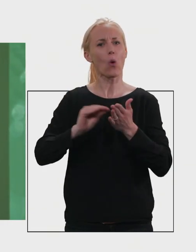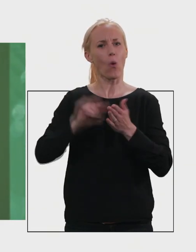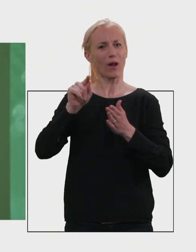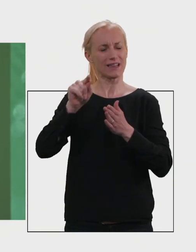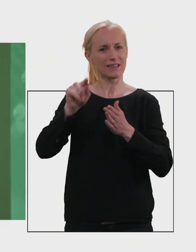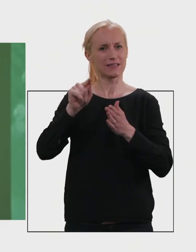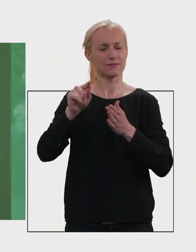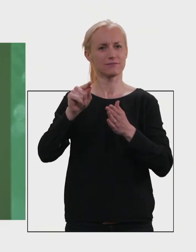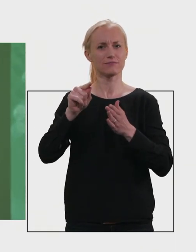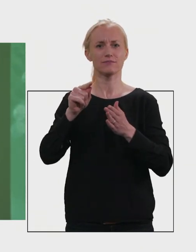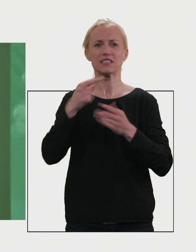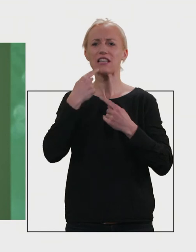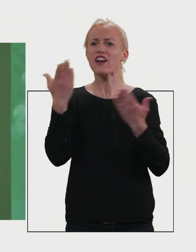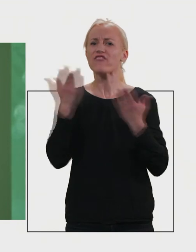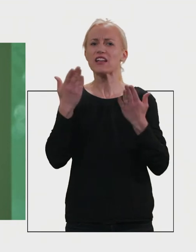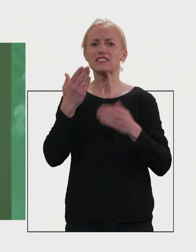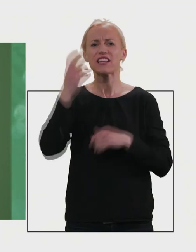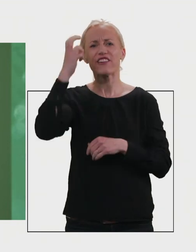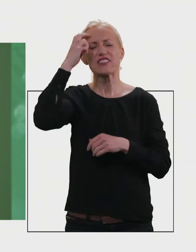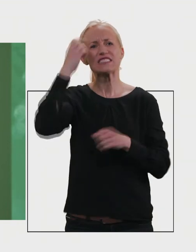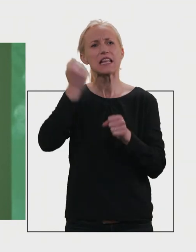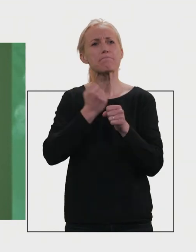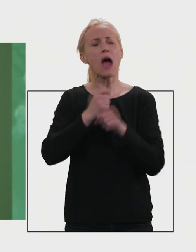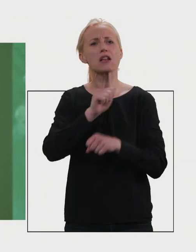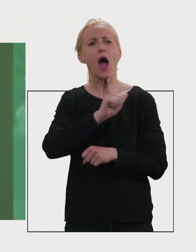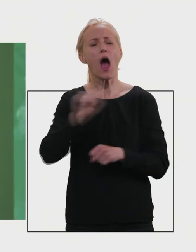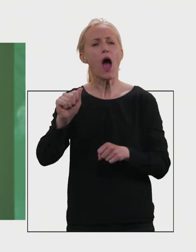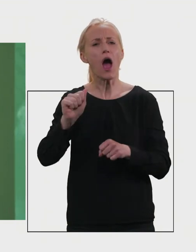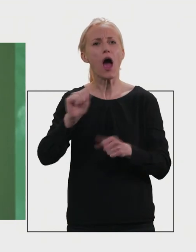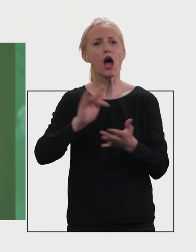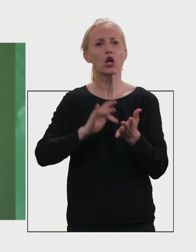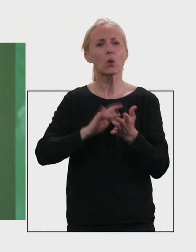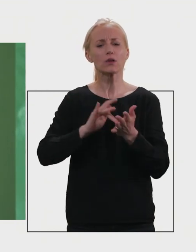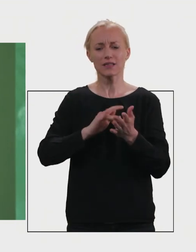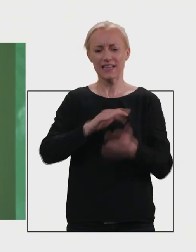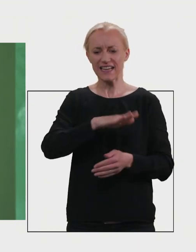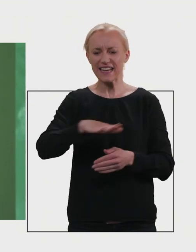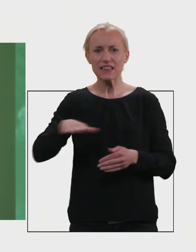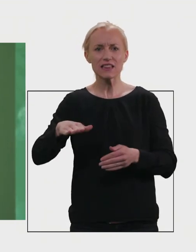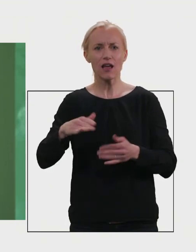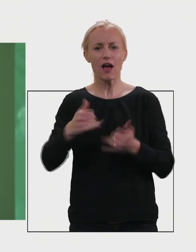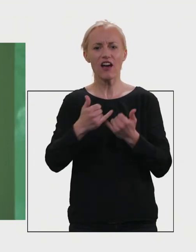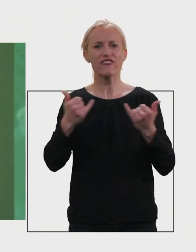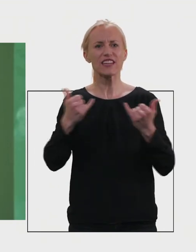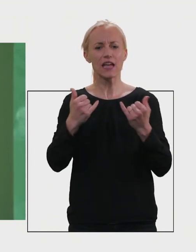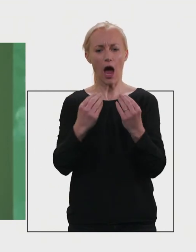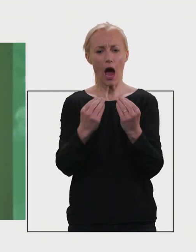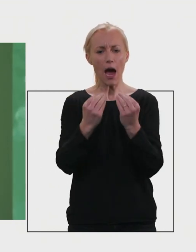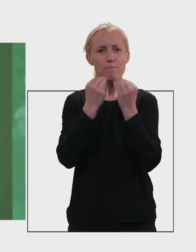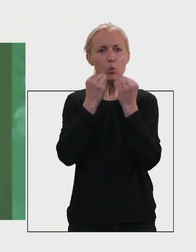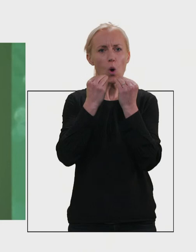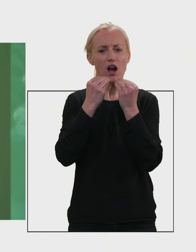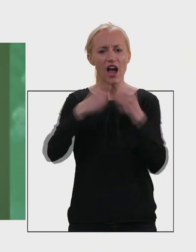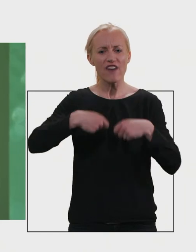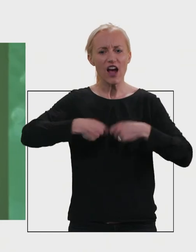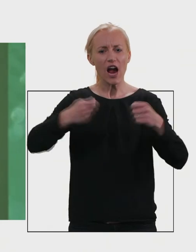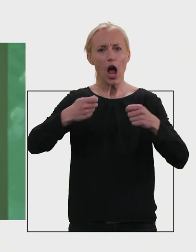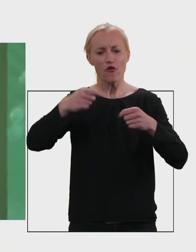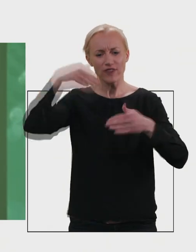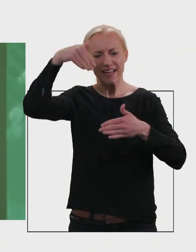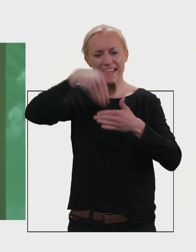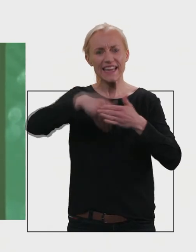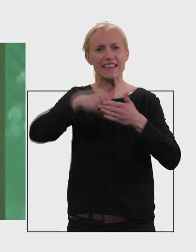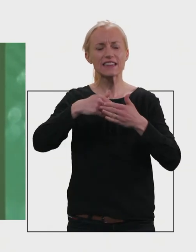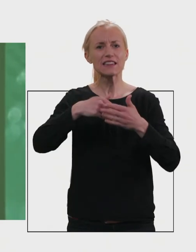Wissen macht A ist so besonders, weil wir eigentlich den Kindern einen Hamburger verkaufen mit einem Salatblatt dazwischen und die am Ende nicht mal